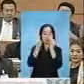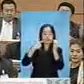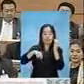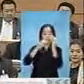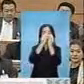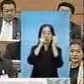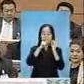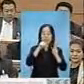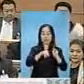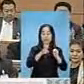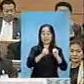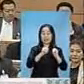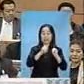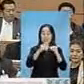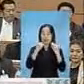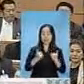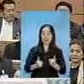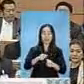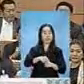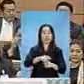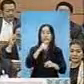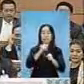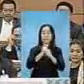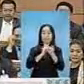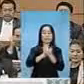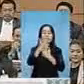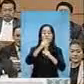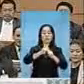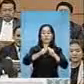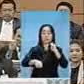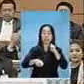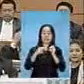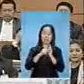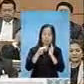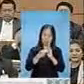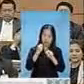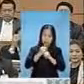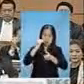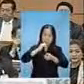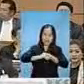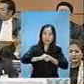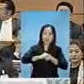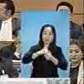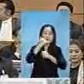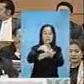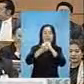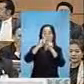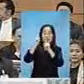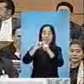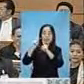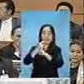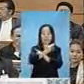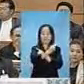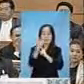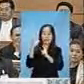ามาตรา41นี้เป็นโมฆะก็มีผลให้ความร่วมมือที่นับร้อยประเทศเขาตกลงกันตั้งแต่ปี35